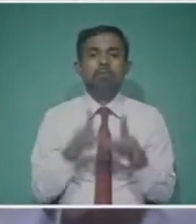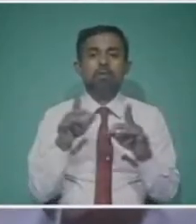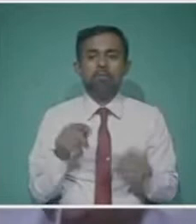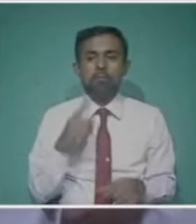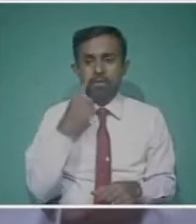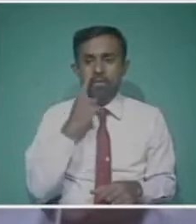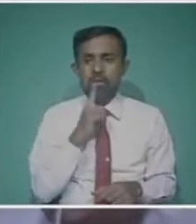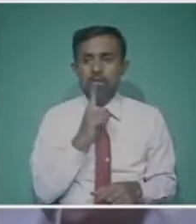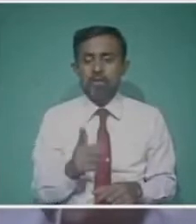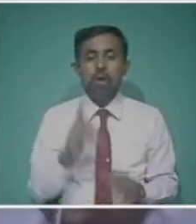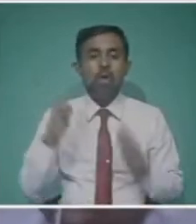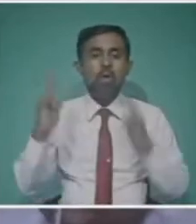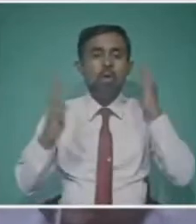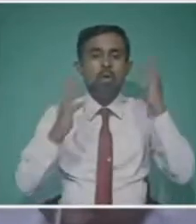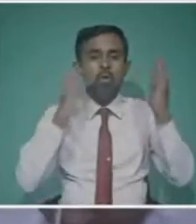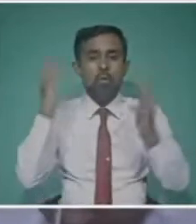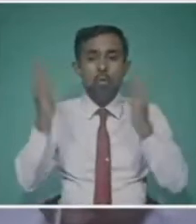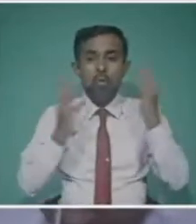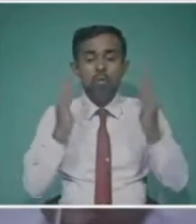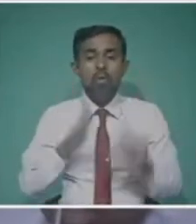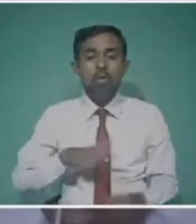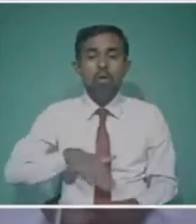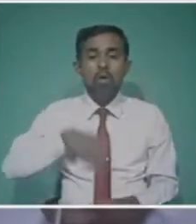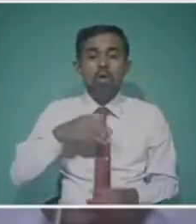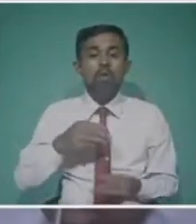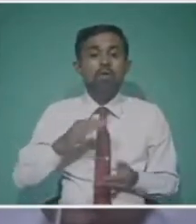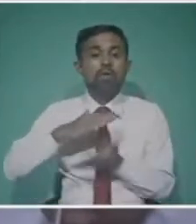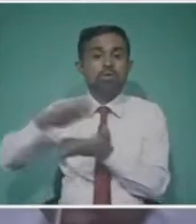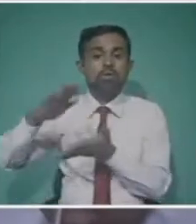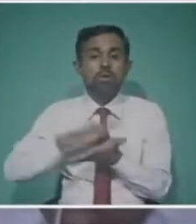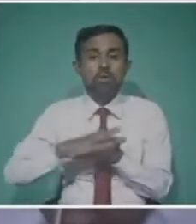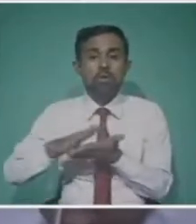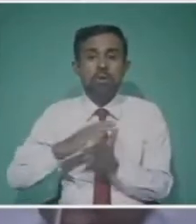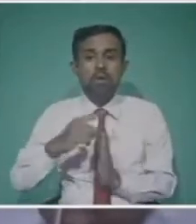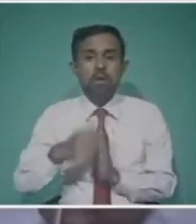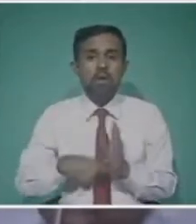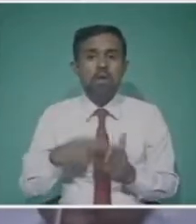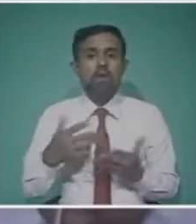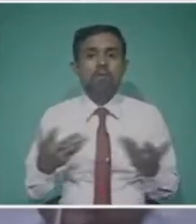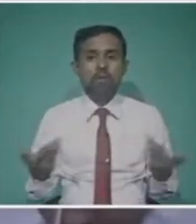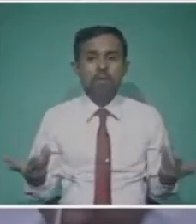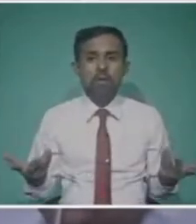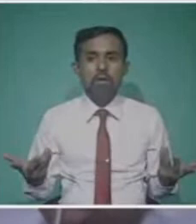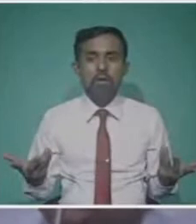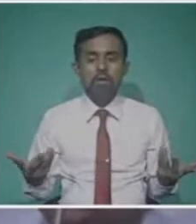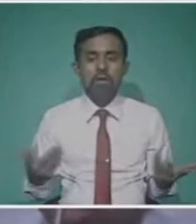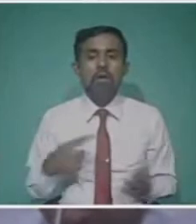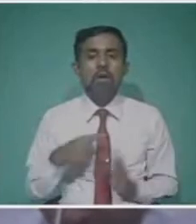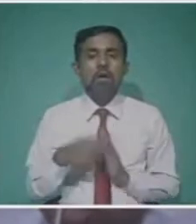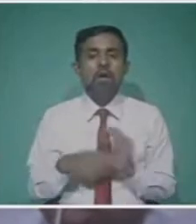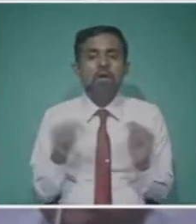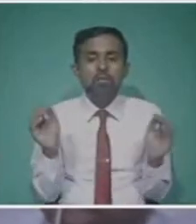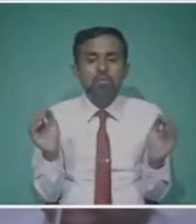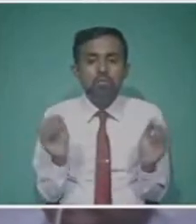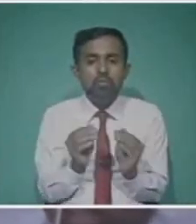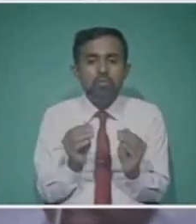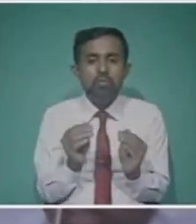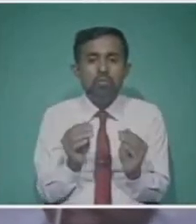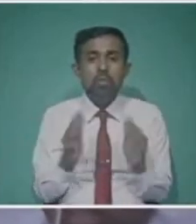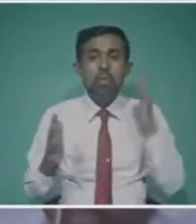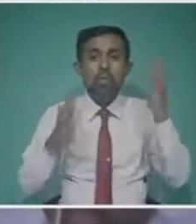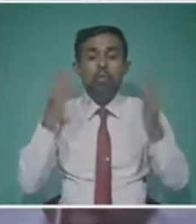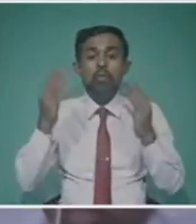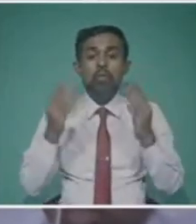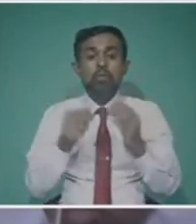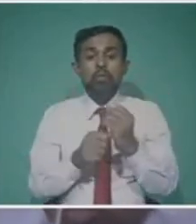මේක දකින්නේ. ලෝකෙ ප්‍රධාන පෙළේ සැපයුම් ජාලාවල ලංකාව නැහැ. අපි ලංකාව බොහොම කුඩා සැපයුම් ජාලා ලෝකෙ සැපයුම් ජාලාව